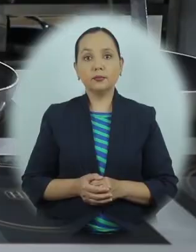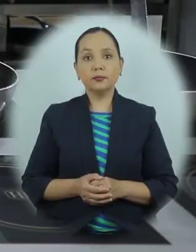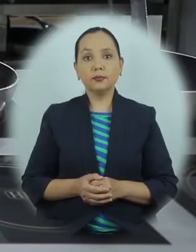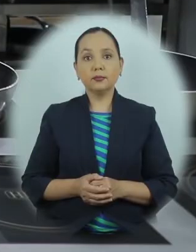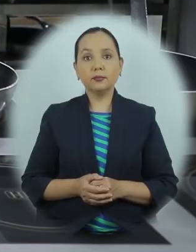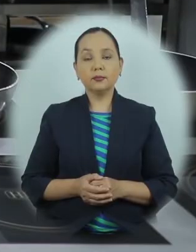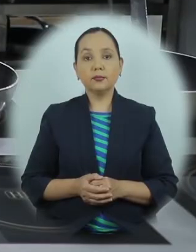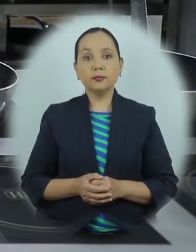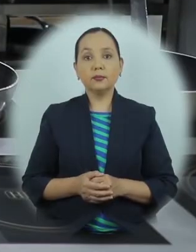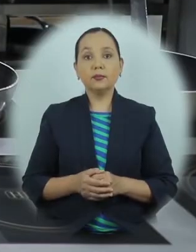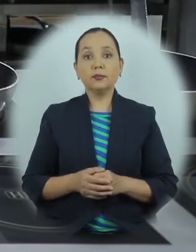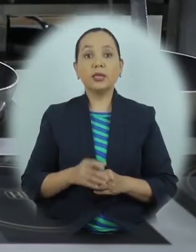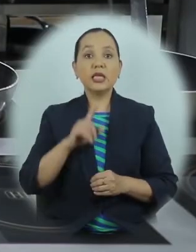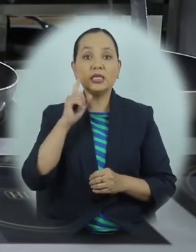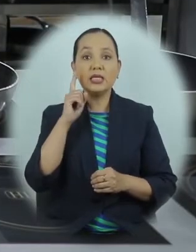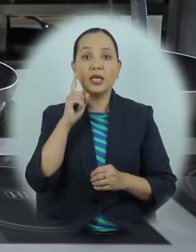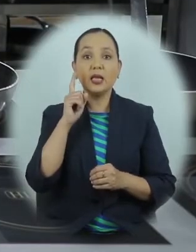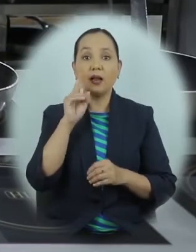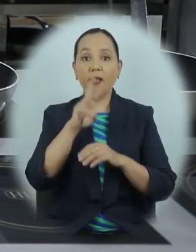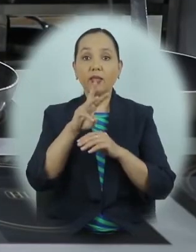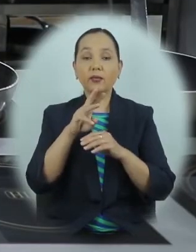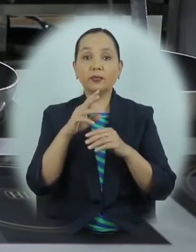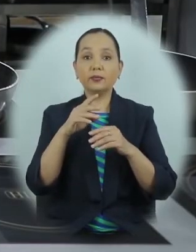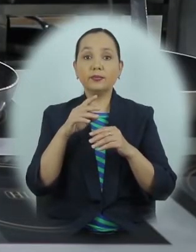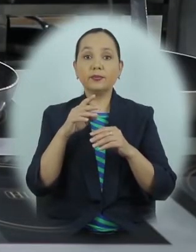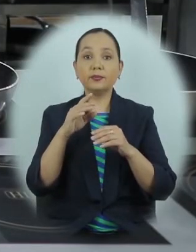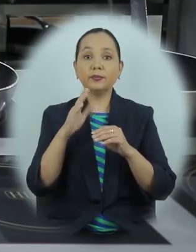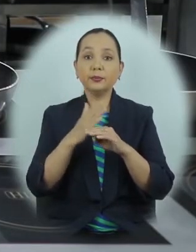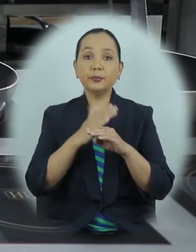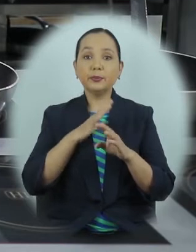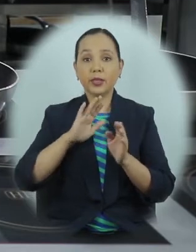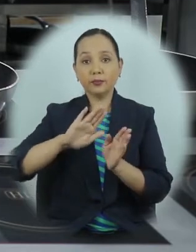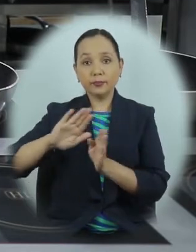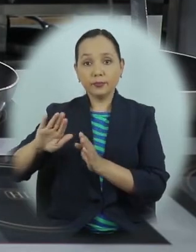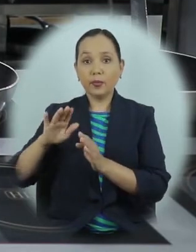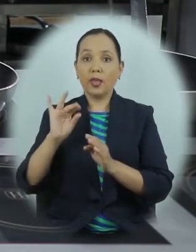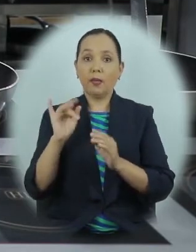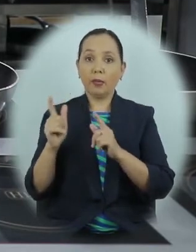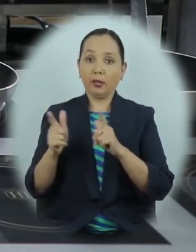уберем в сторонку и подготовим наши блюда